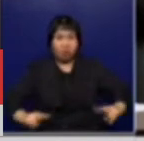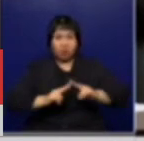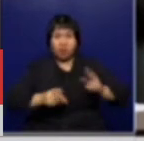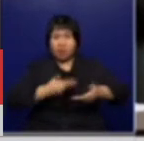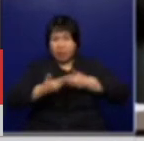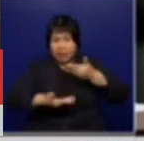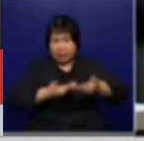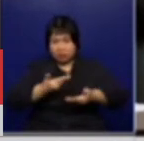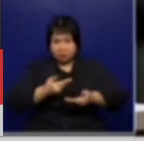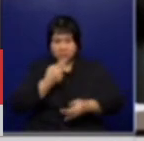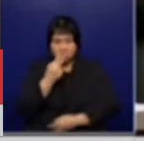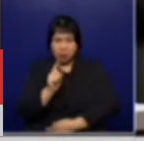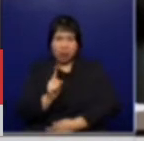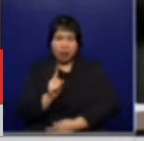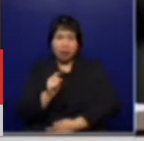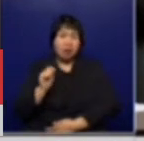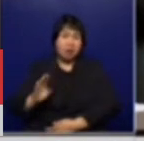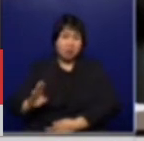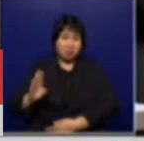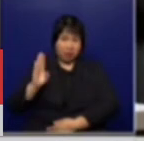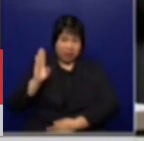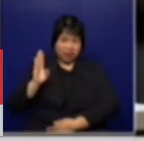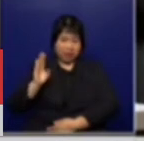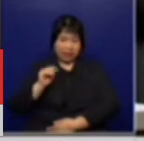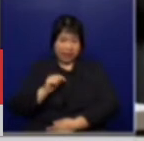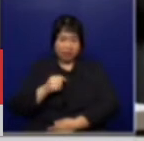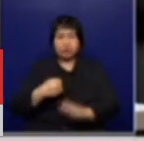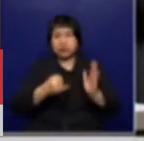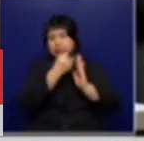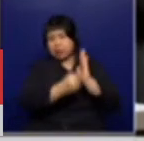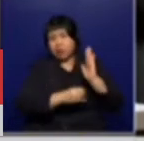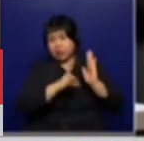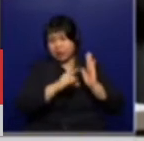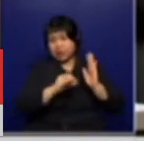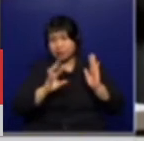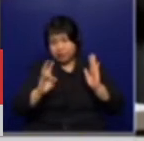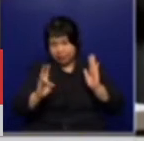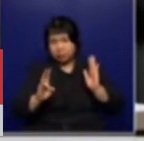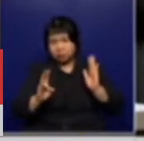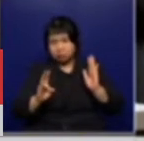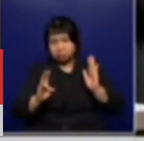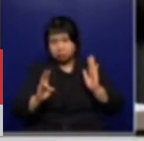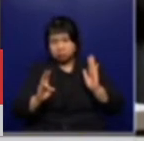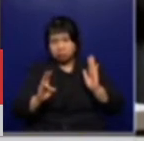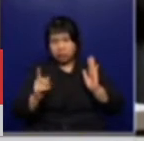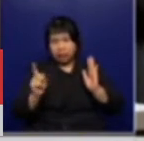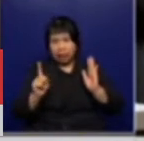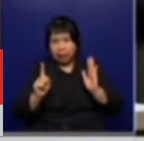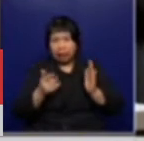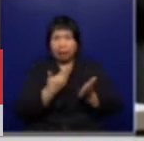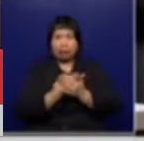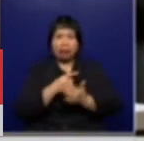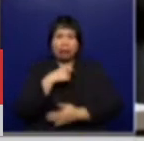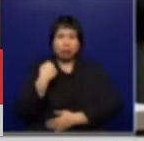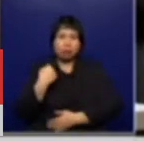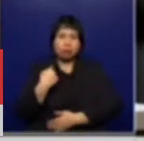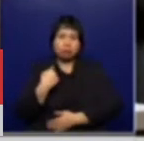าบริษัทประชารัฐรักสามัคคีในทั้ง77จังหวัดส่วนมากประสบภาวะขาดทุนอย่างหนัก